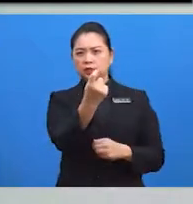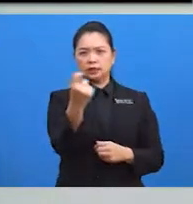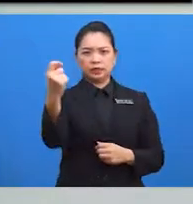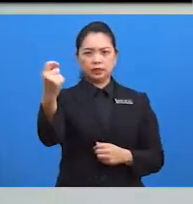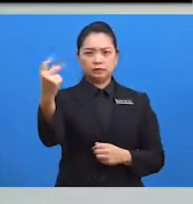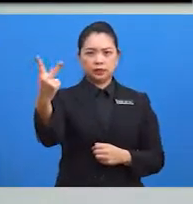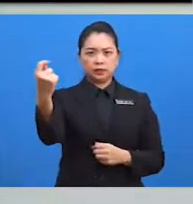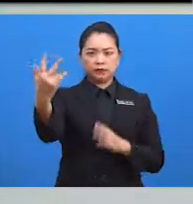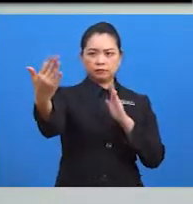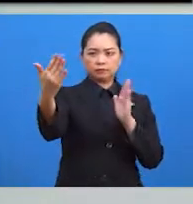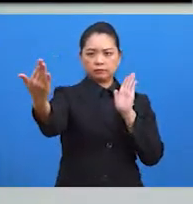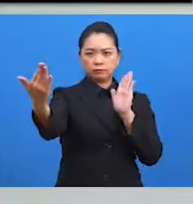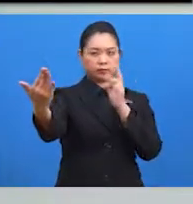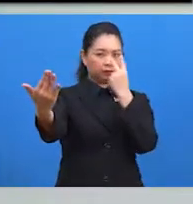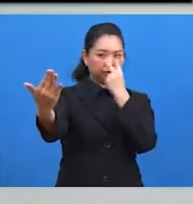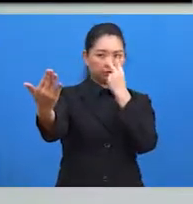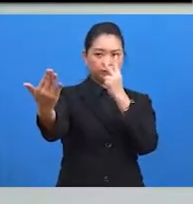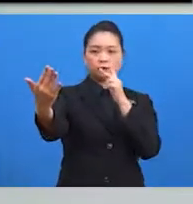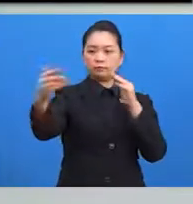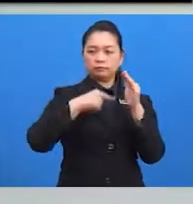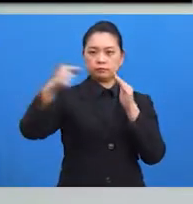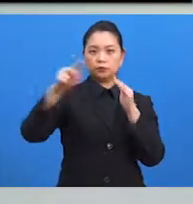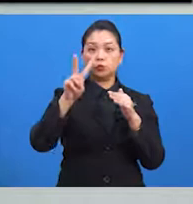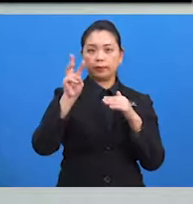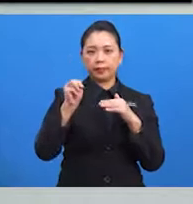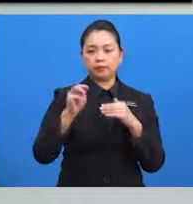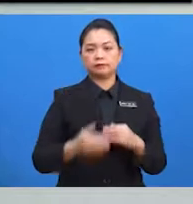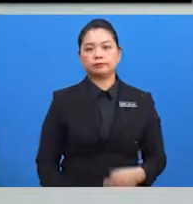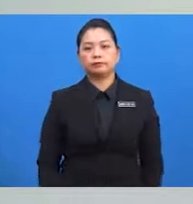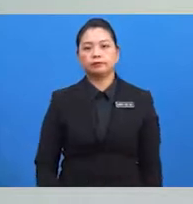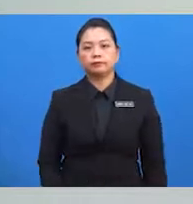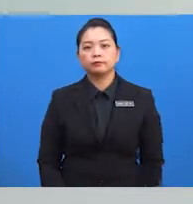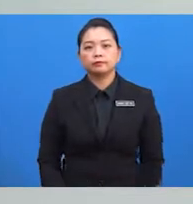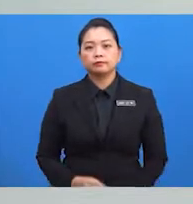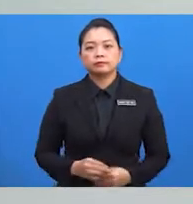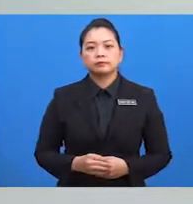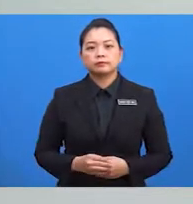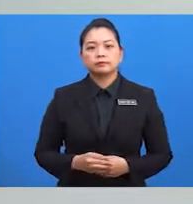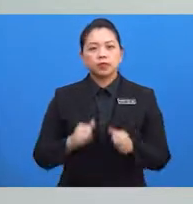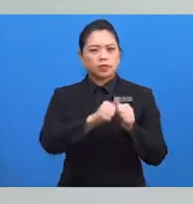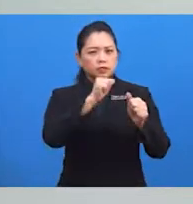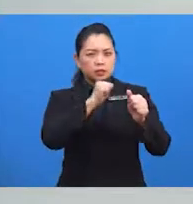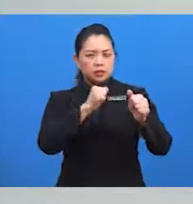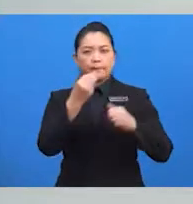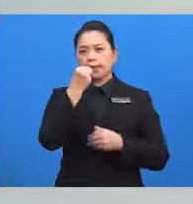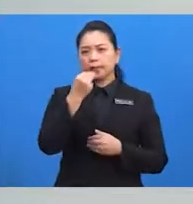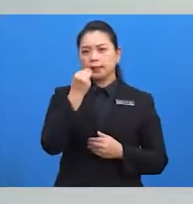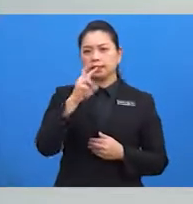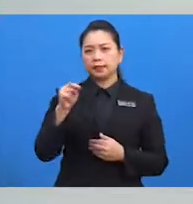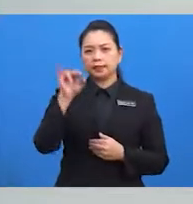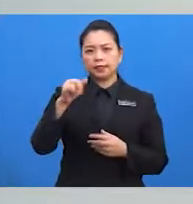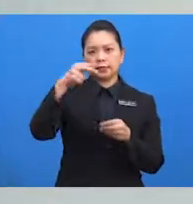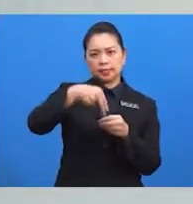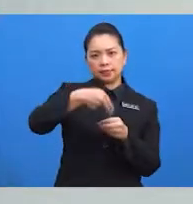juta dan yang terakhir sekali elakkan makan makanan yang